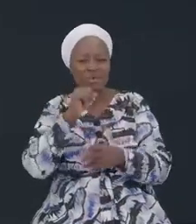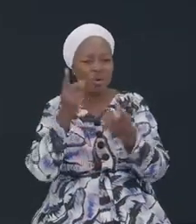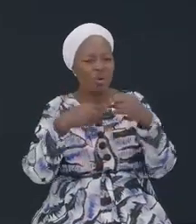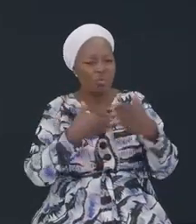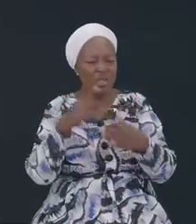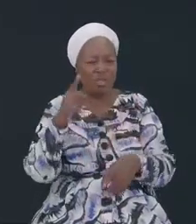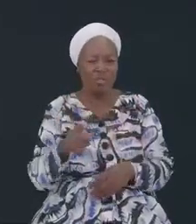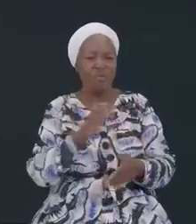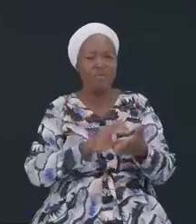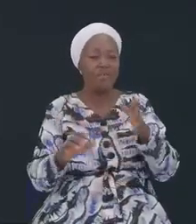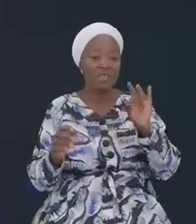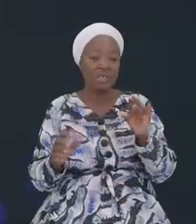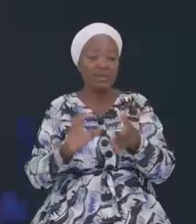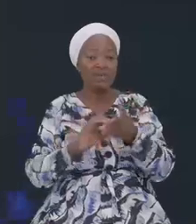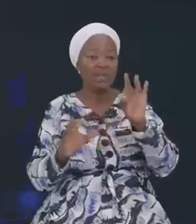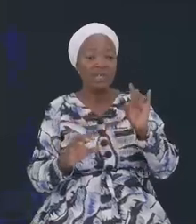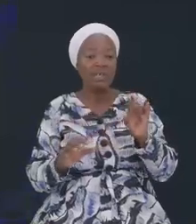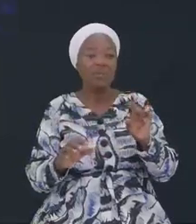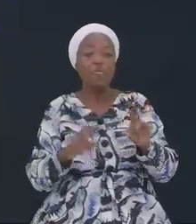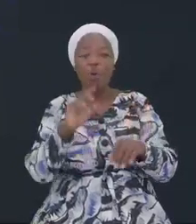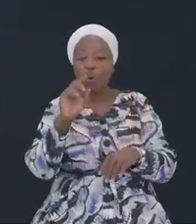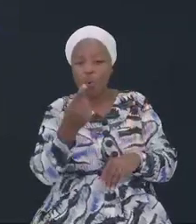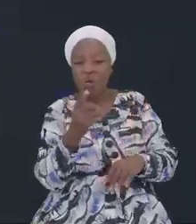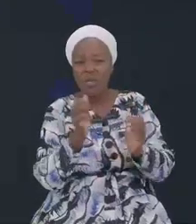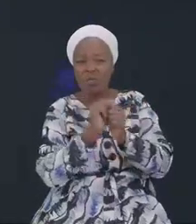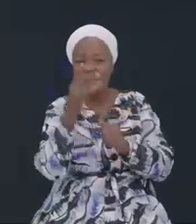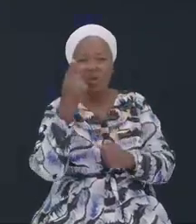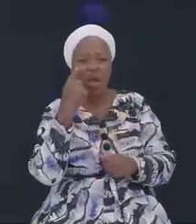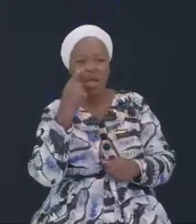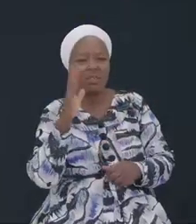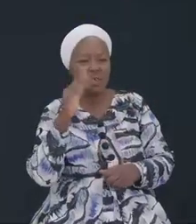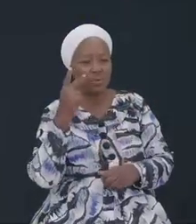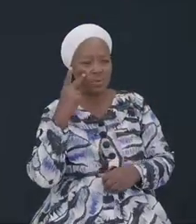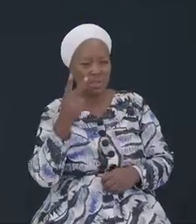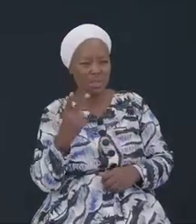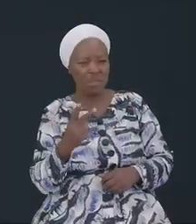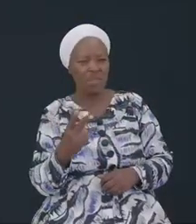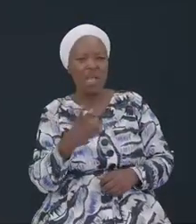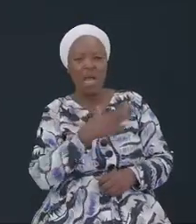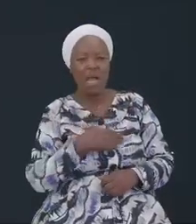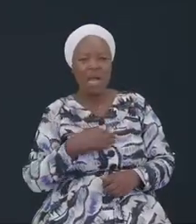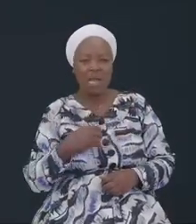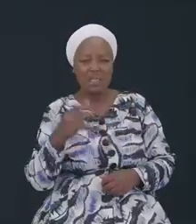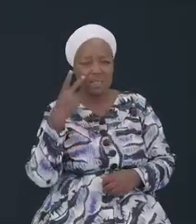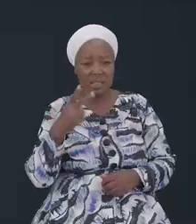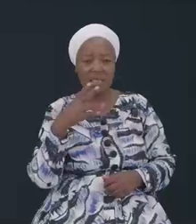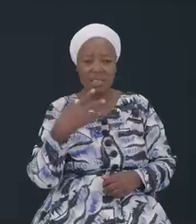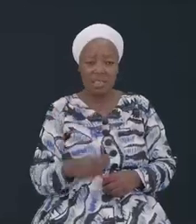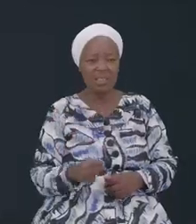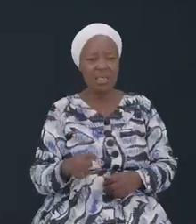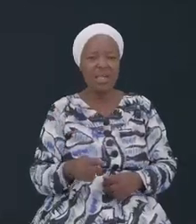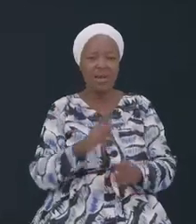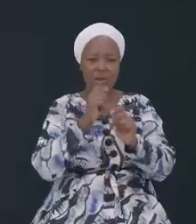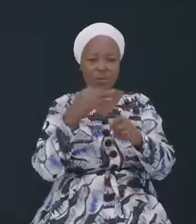atteint. Verset 8, dans le verset 8, il dit, de tes yeux seulement, tu regarderas et tu verras